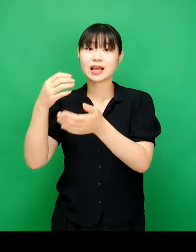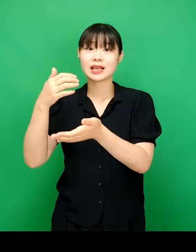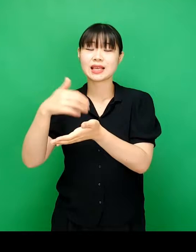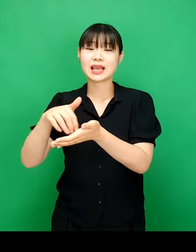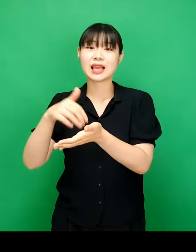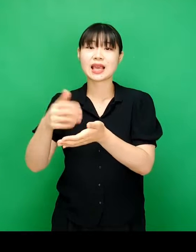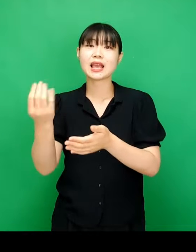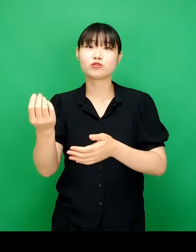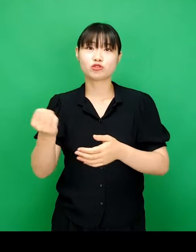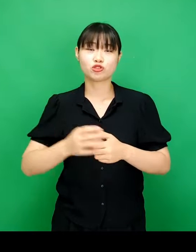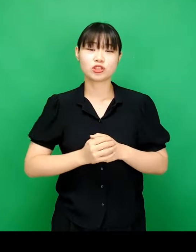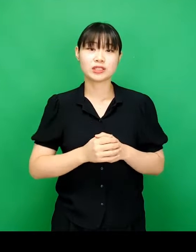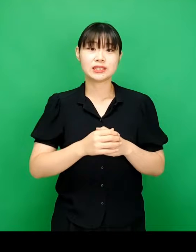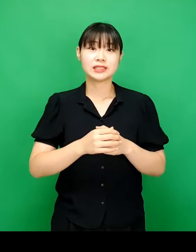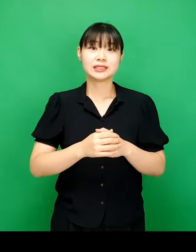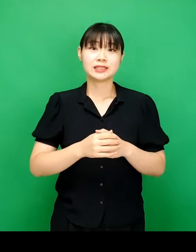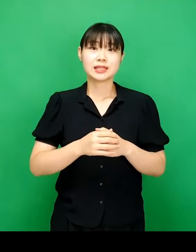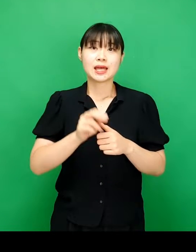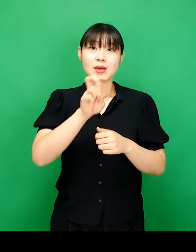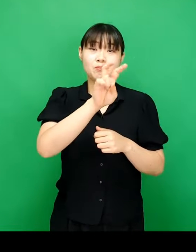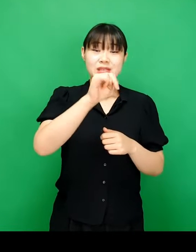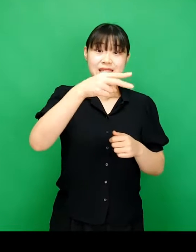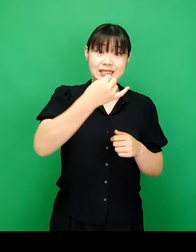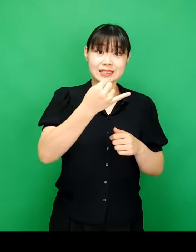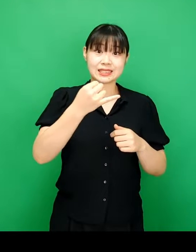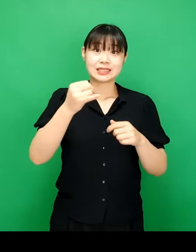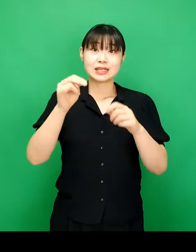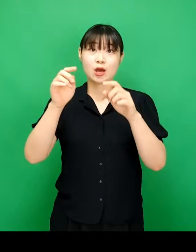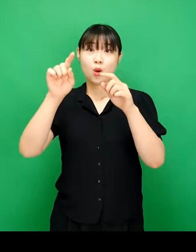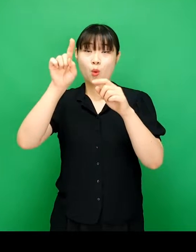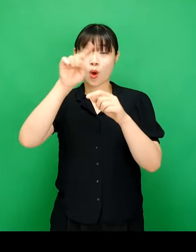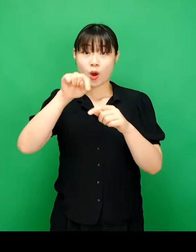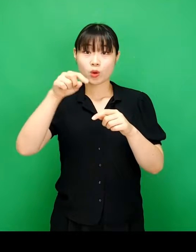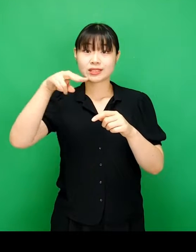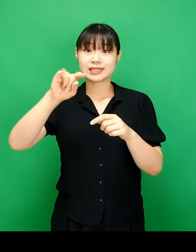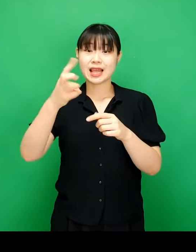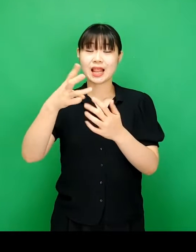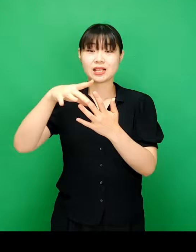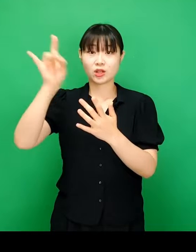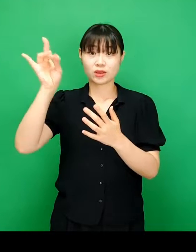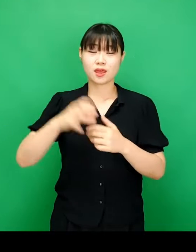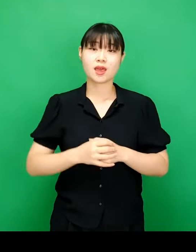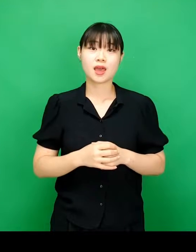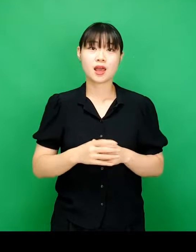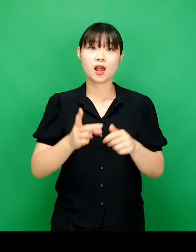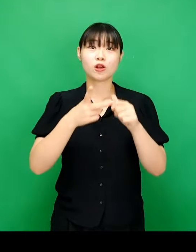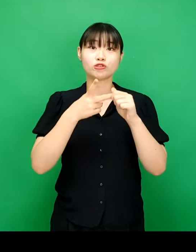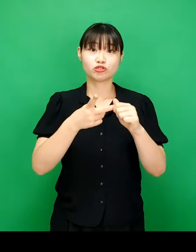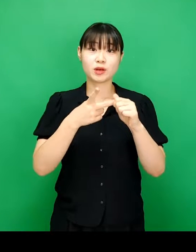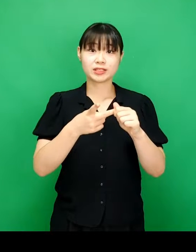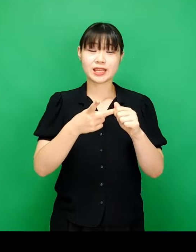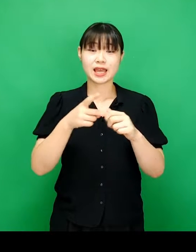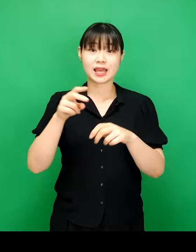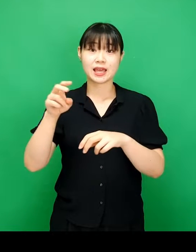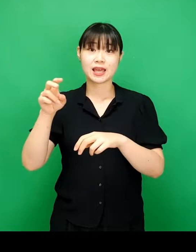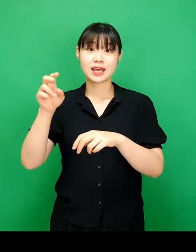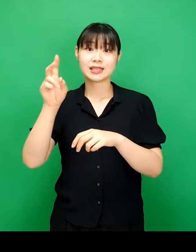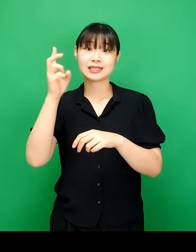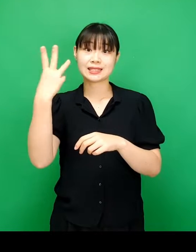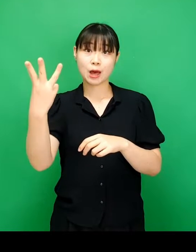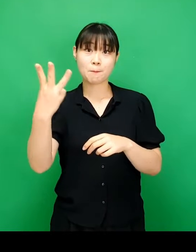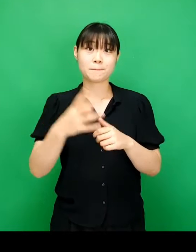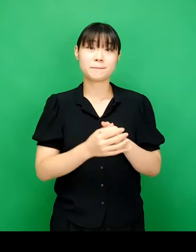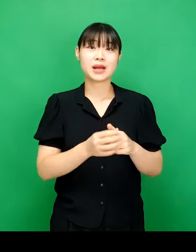개수입니다. 등호를 열고 미드, 괄호 열고 셀을 선택합니다. 두 번째 인수 자리에는